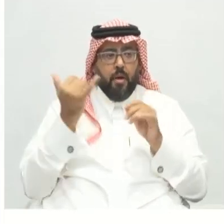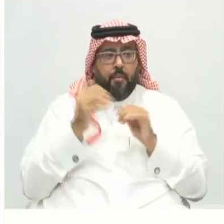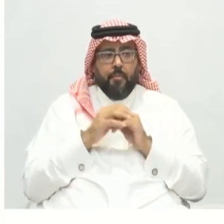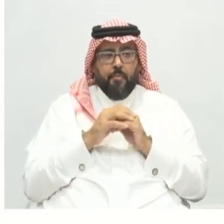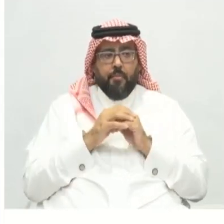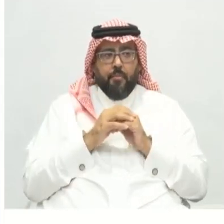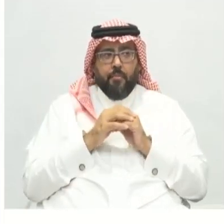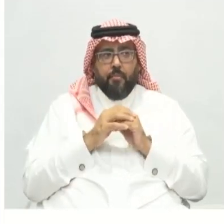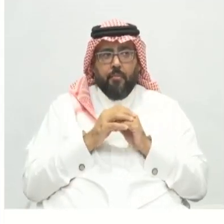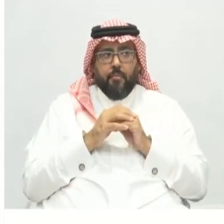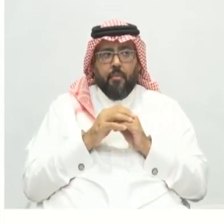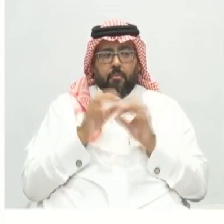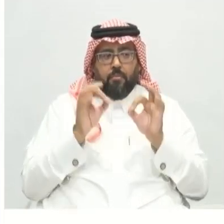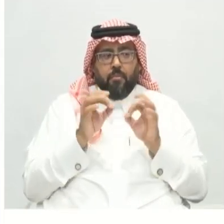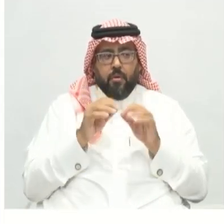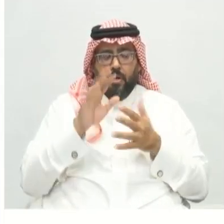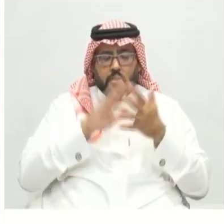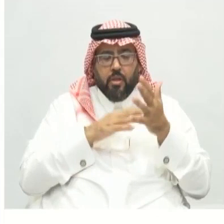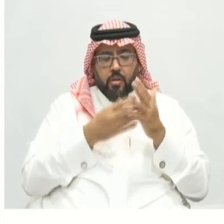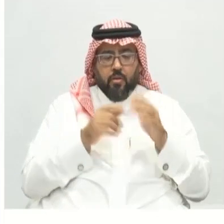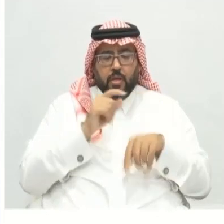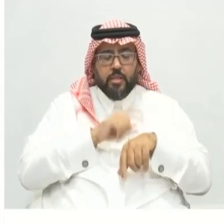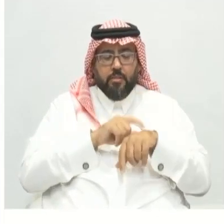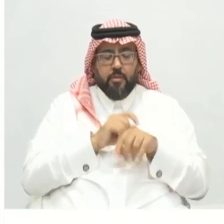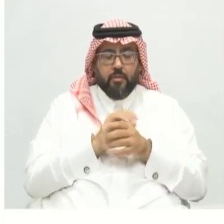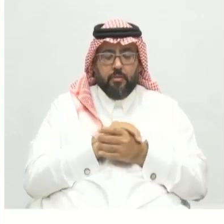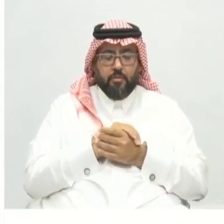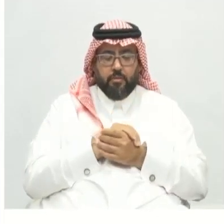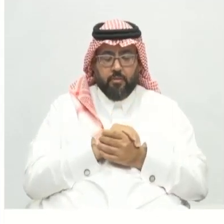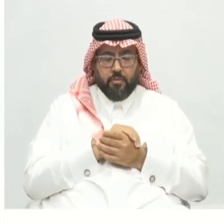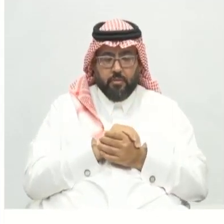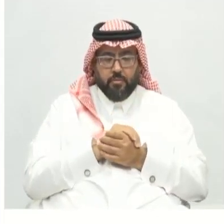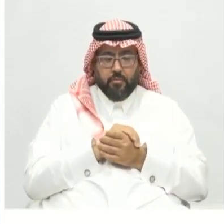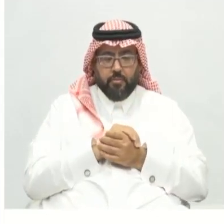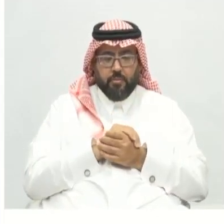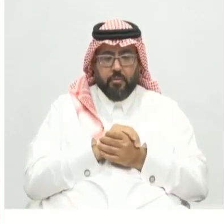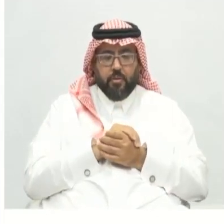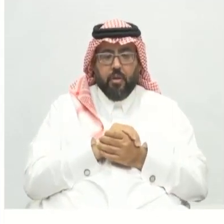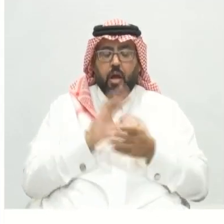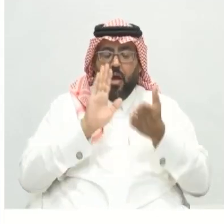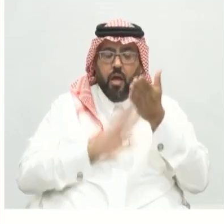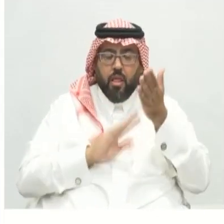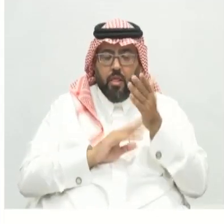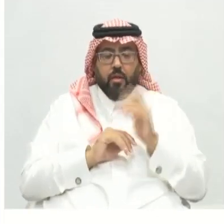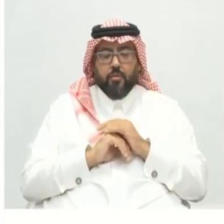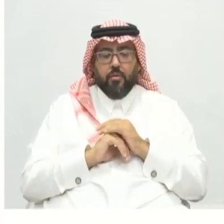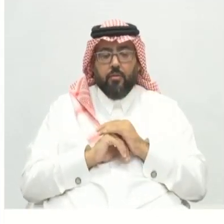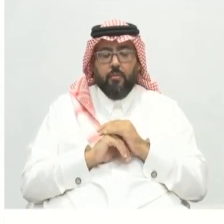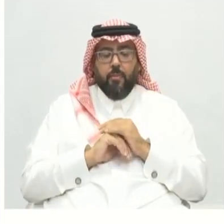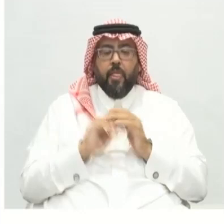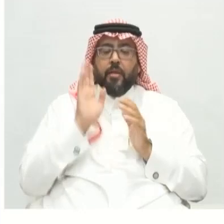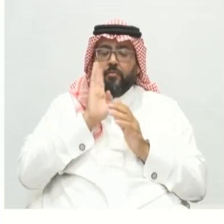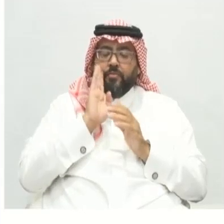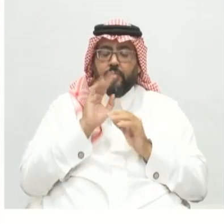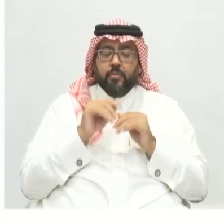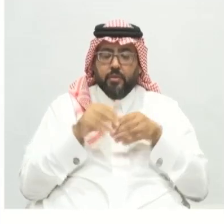المهام والموارد والجداول الزمنيه تحديد المخاطر تحدد المخاطر المحتمله التي